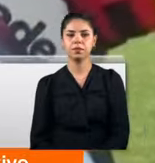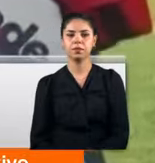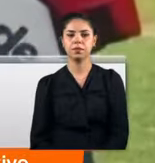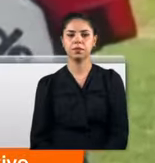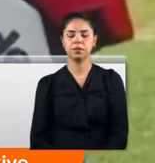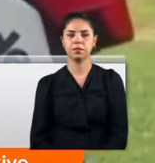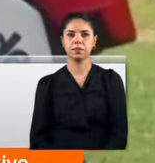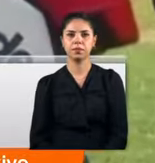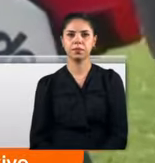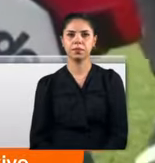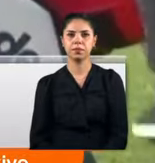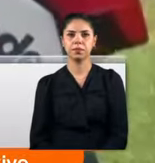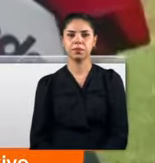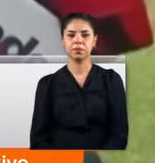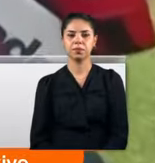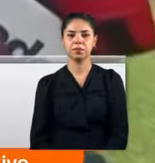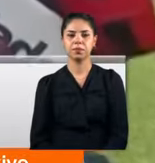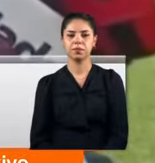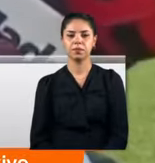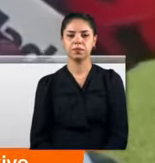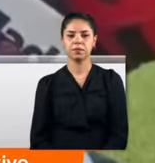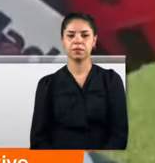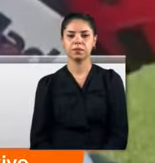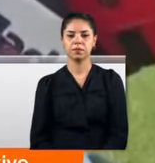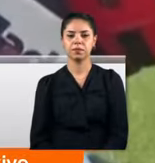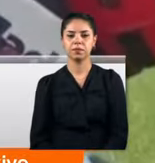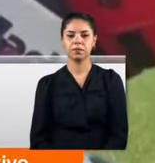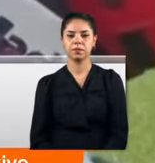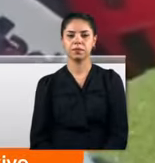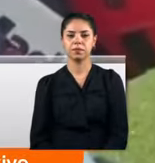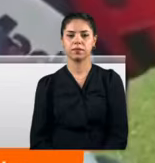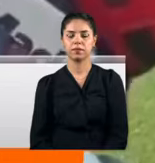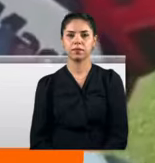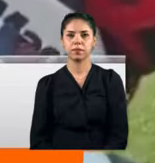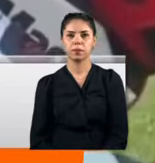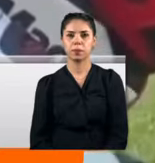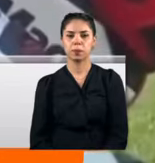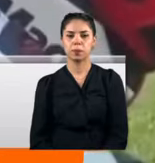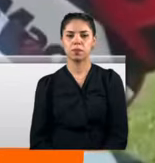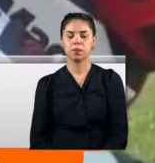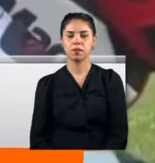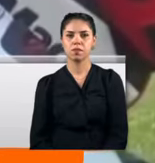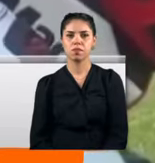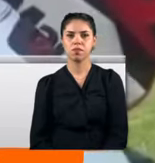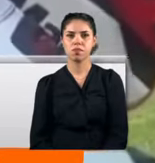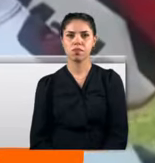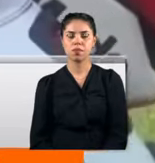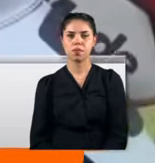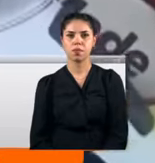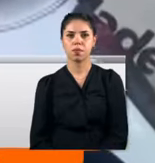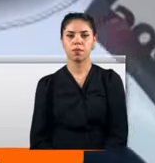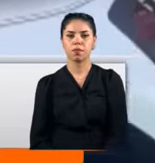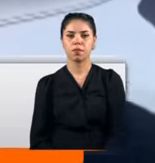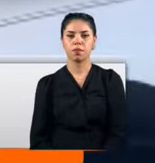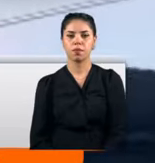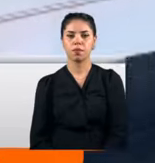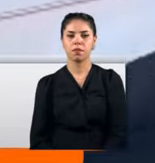Geçen geceki tartışma nasıldı? O yaşlı, kırık dökük yığını tekmeledim. Biden'ı yarış dışına ittim. Adaylığı